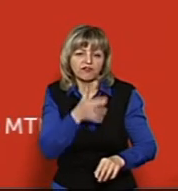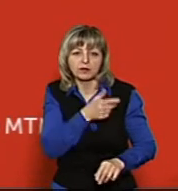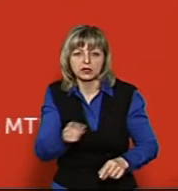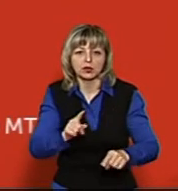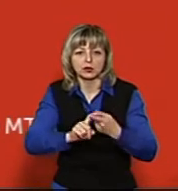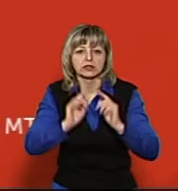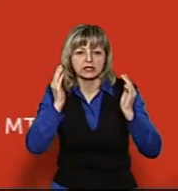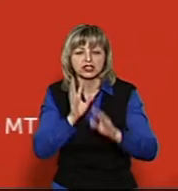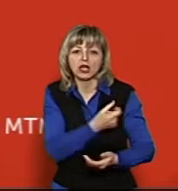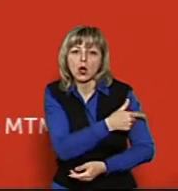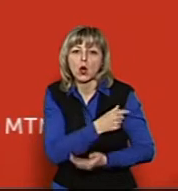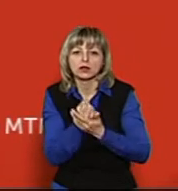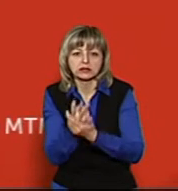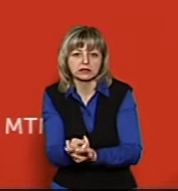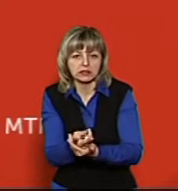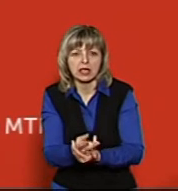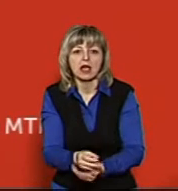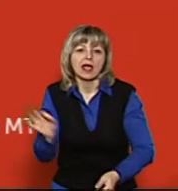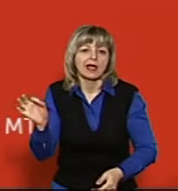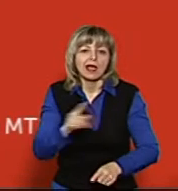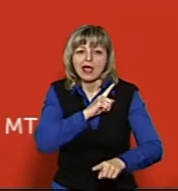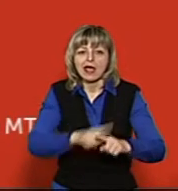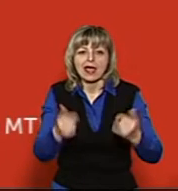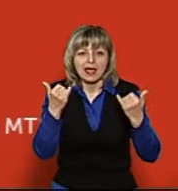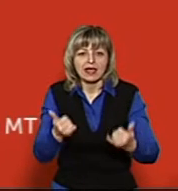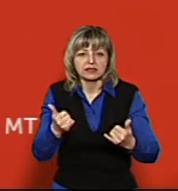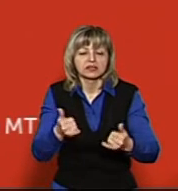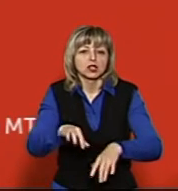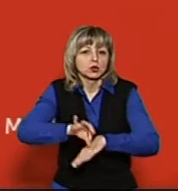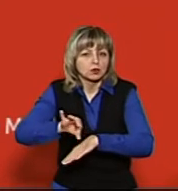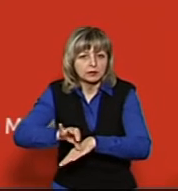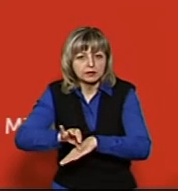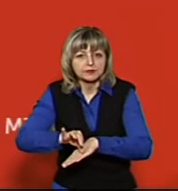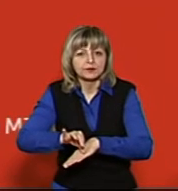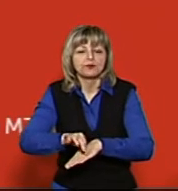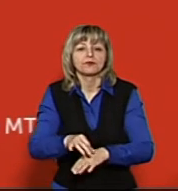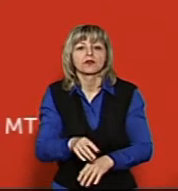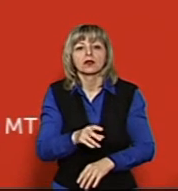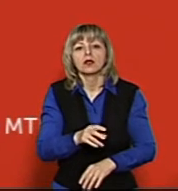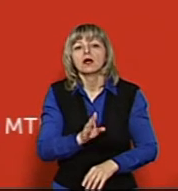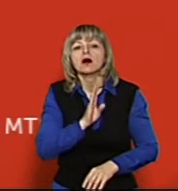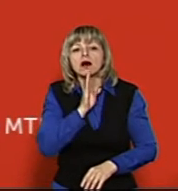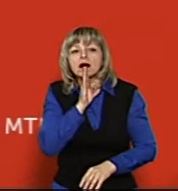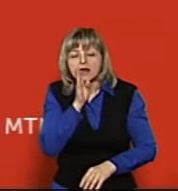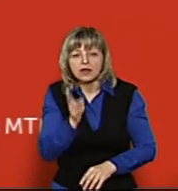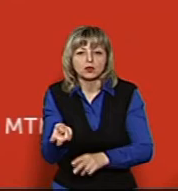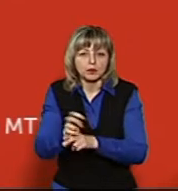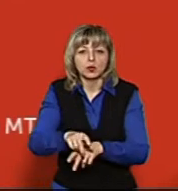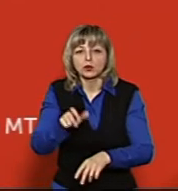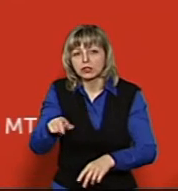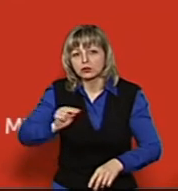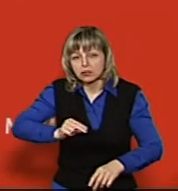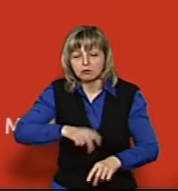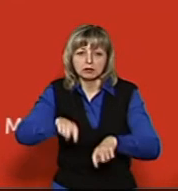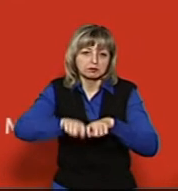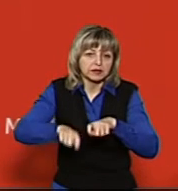тільки госпіталізують екстрену патологію. Співробітники контролюються рано, як приходять на роботу, і ведеться контроль за станом їхнього